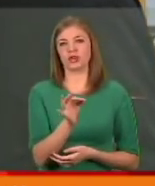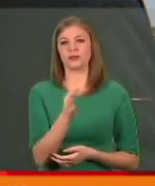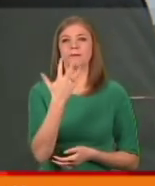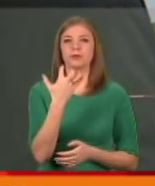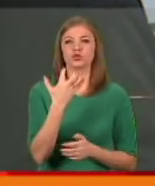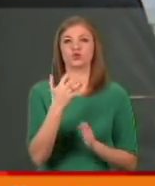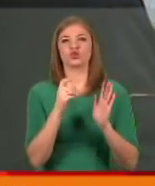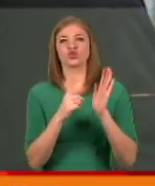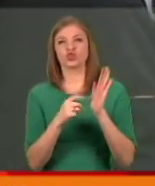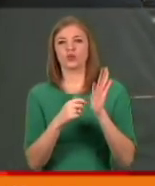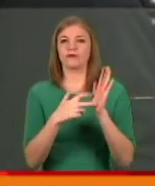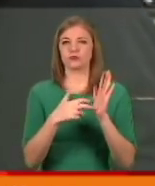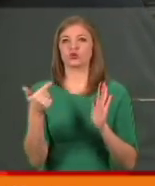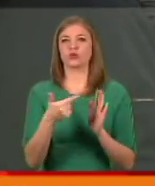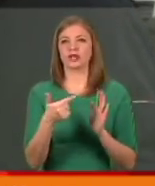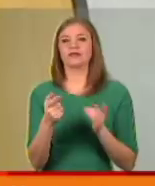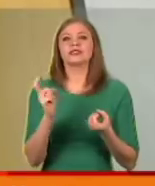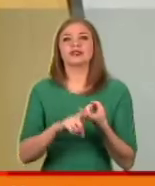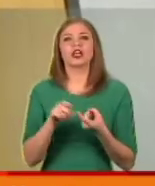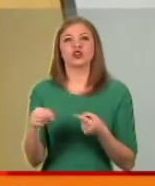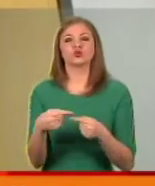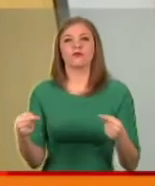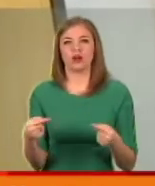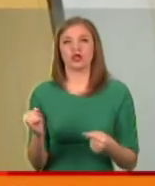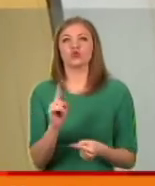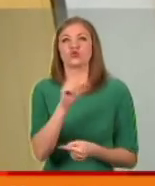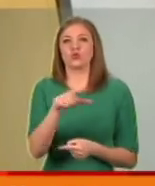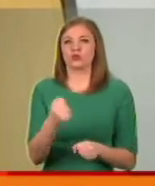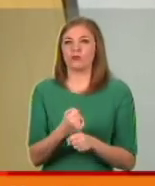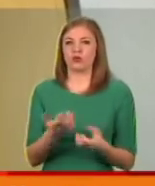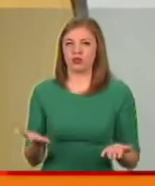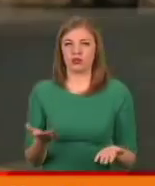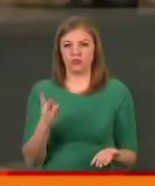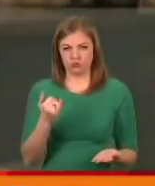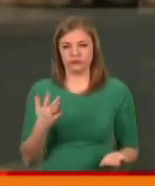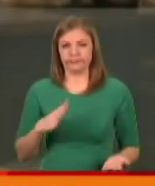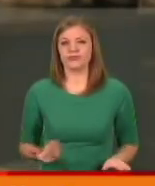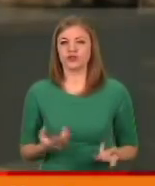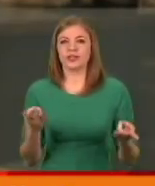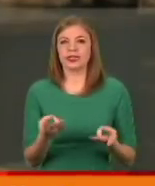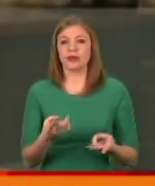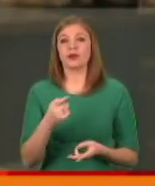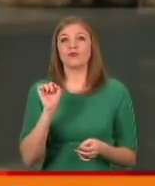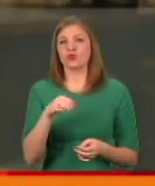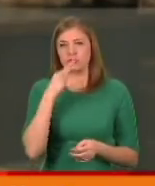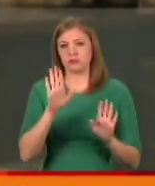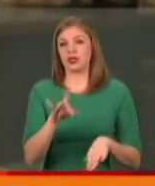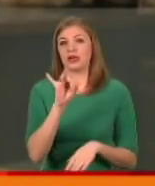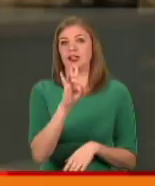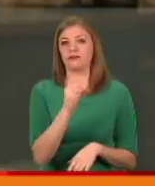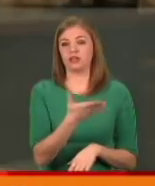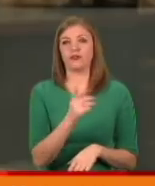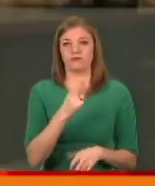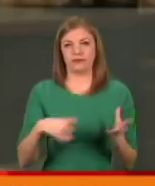500, 600, 800, ну, залежить від товару. Ну, що тут людям робити? Ну, виживати. Так само можуть сказати люди в Рівному, які